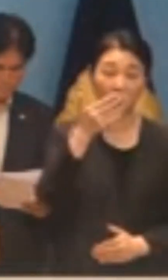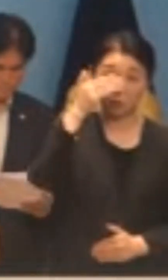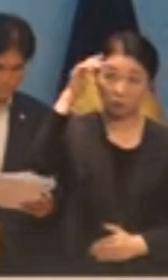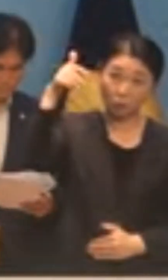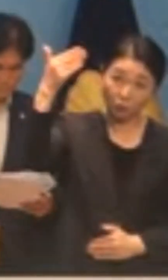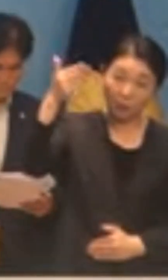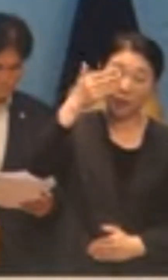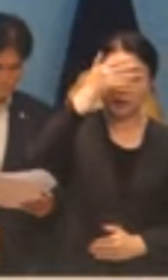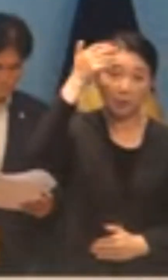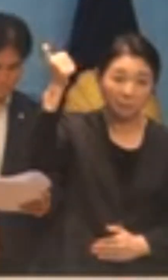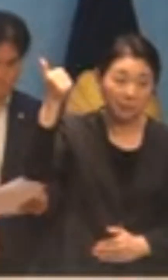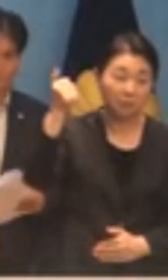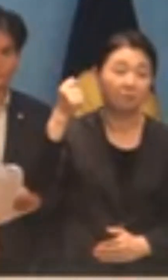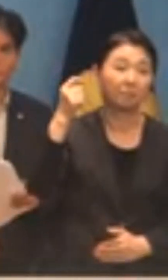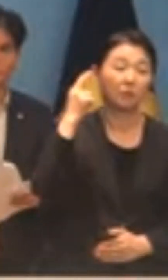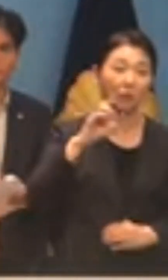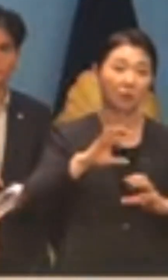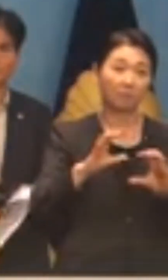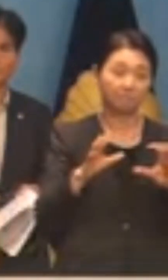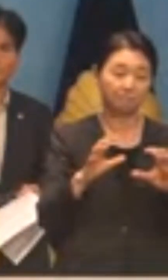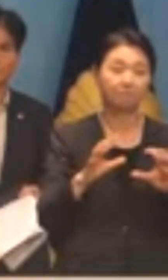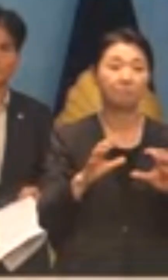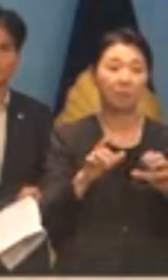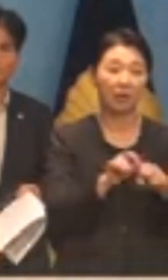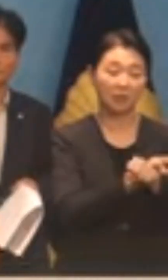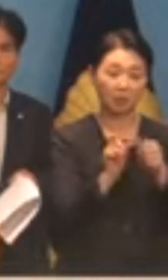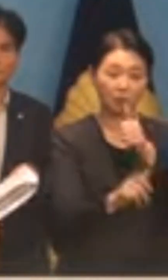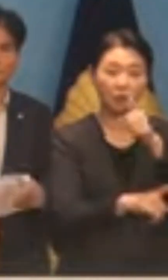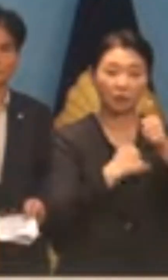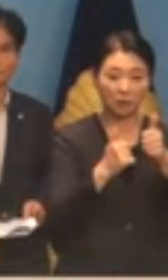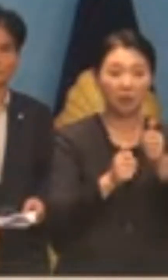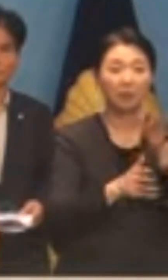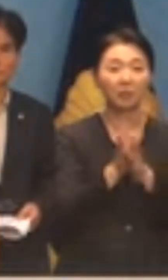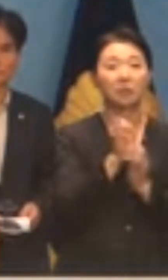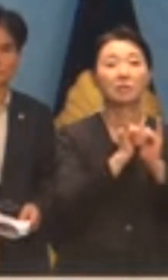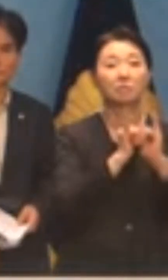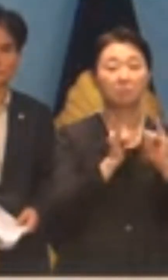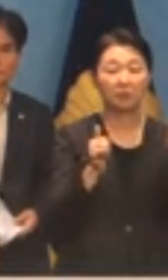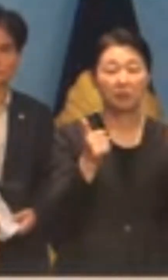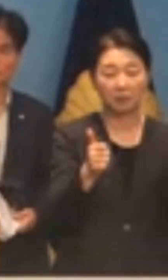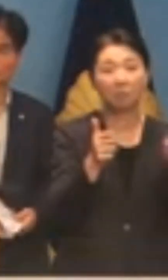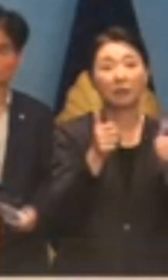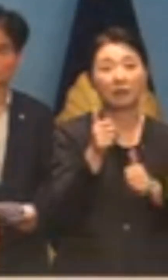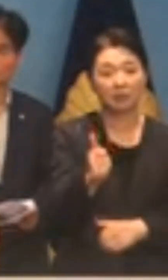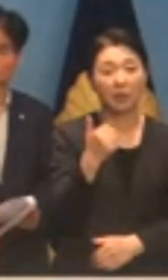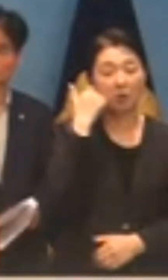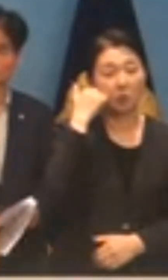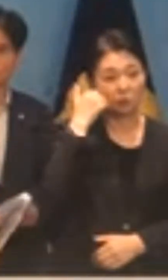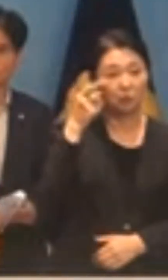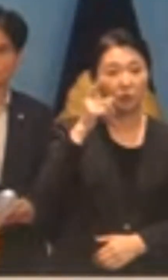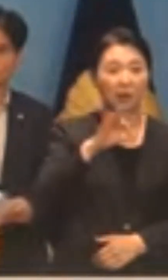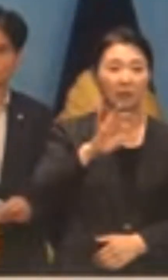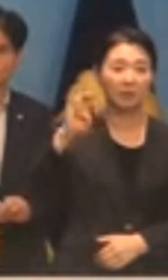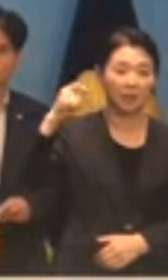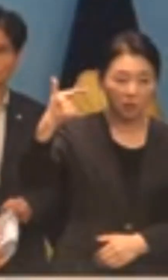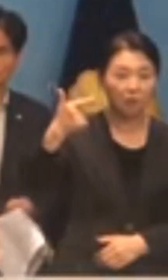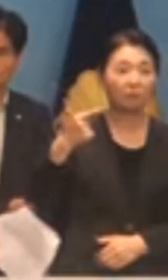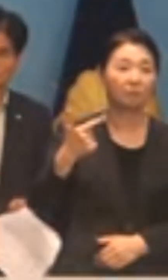할아버지는 반민특위의 신임 재판장이셨던 무당 강세형